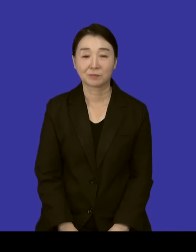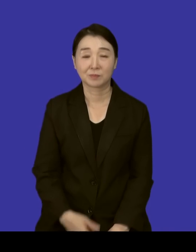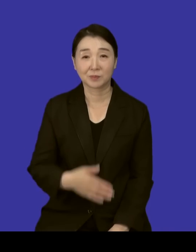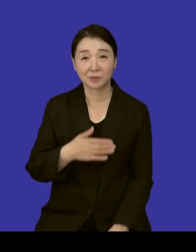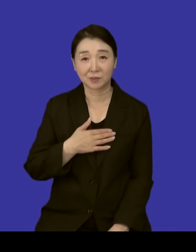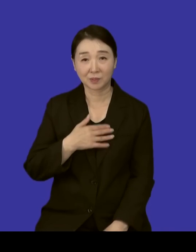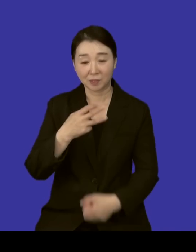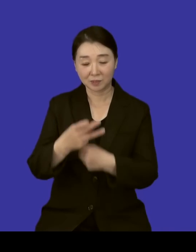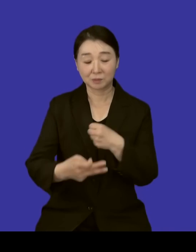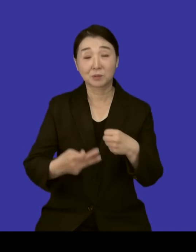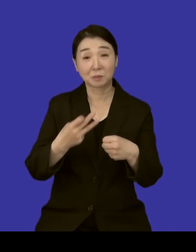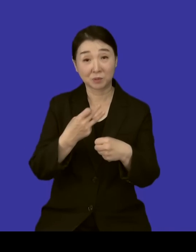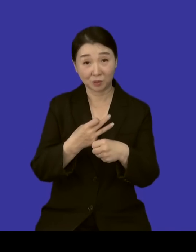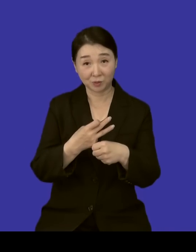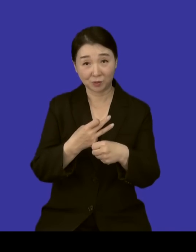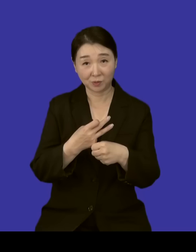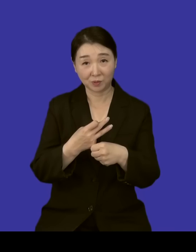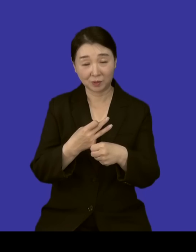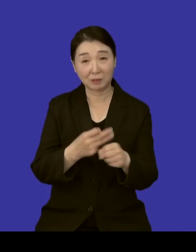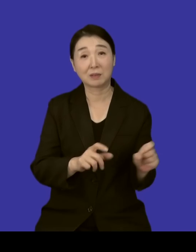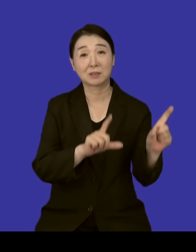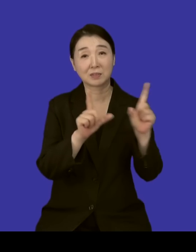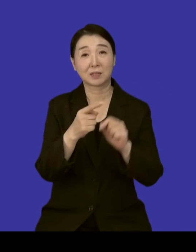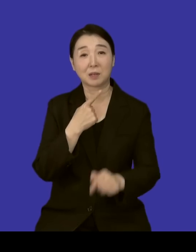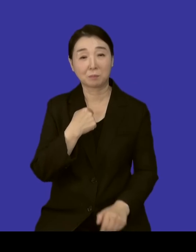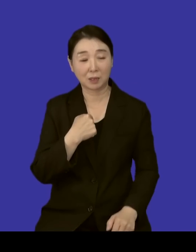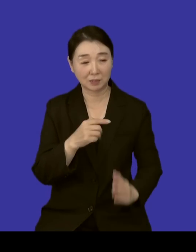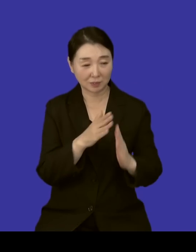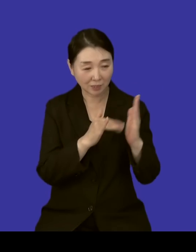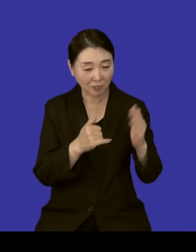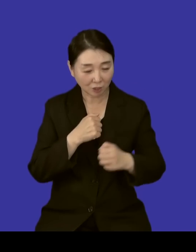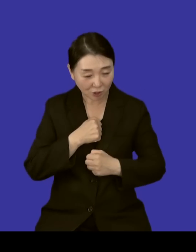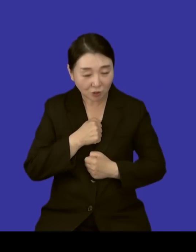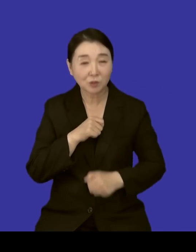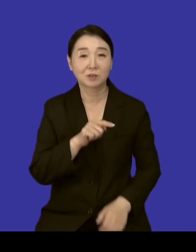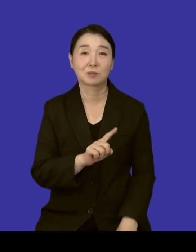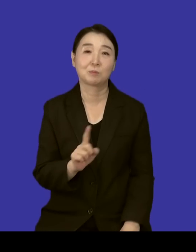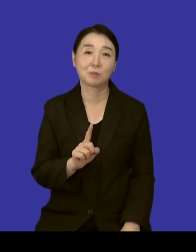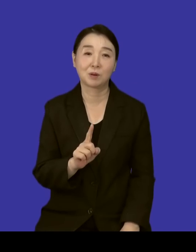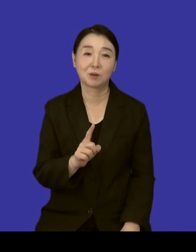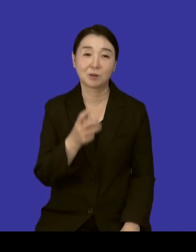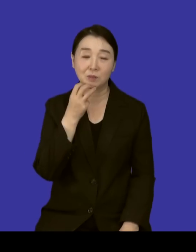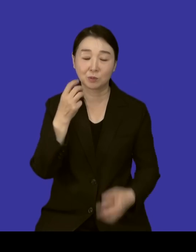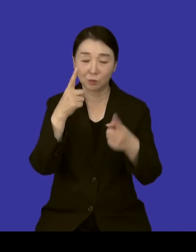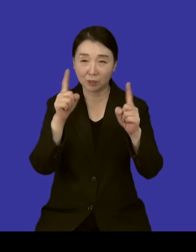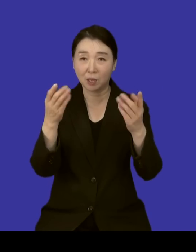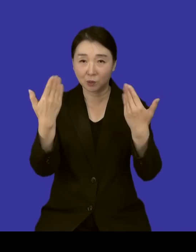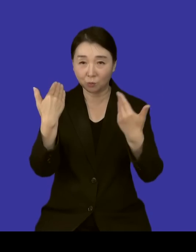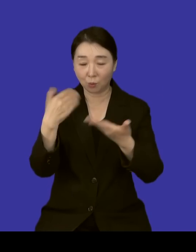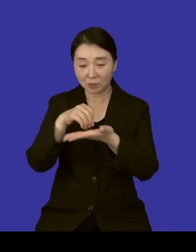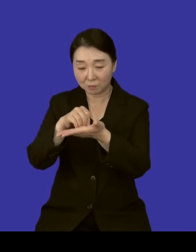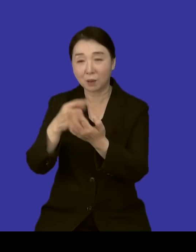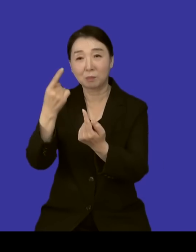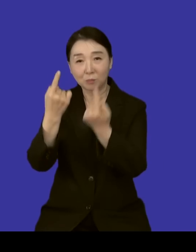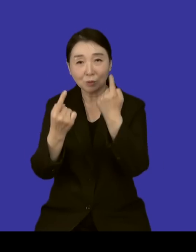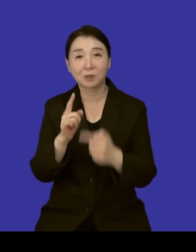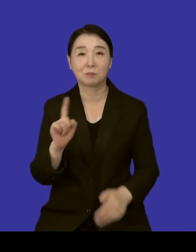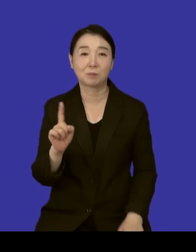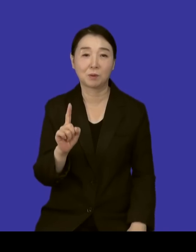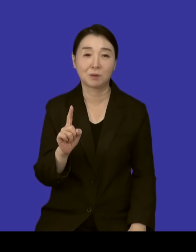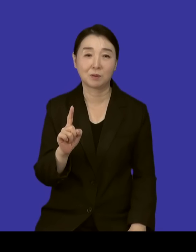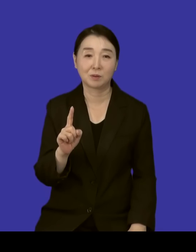13년을 있었지만은 저는 이 가정을 지킨 것에 대해서 서울대학 가는 것보다 사실은